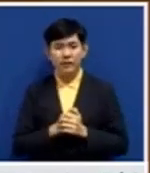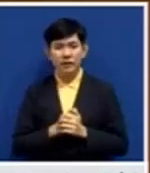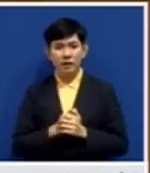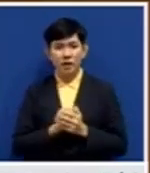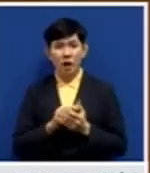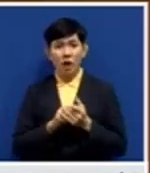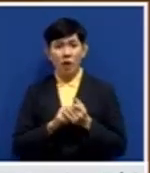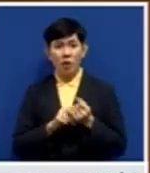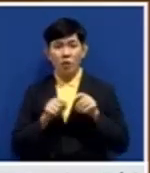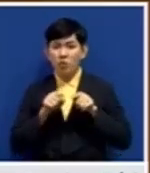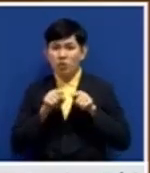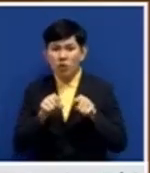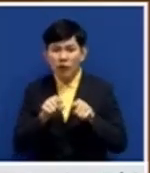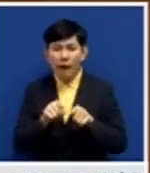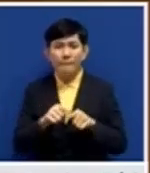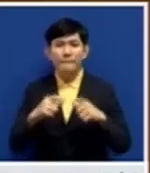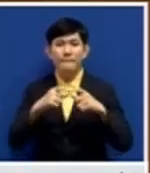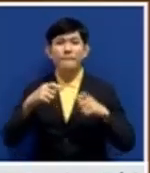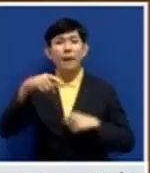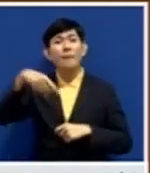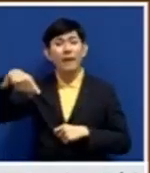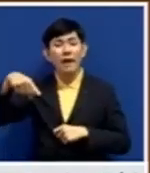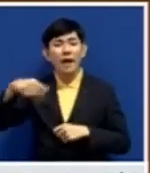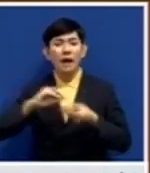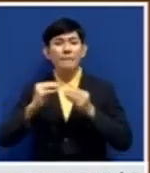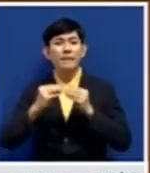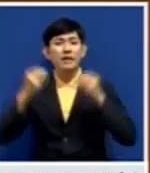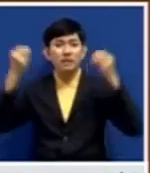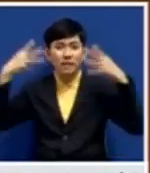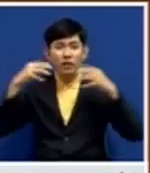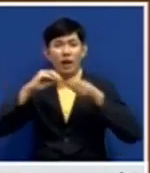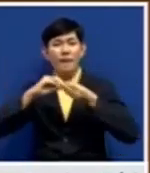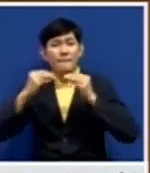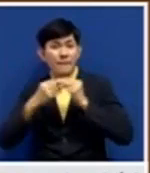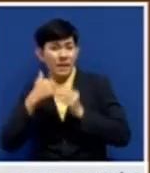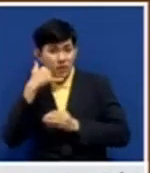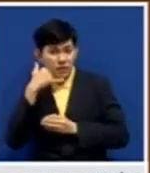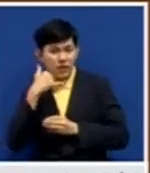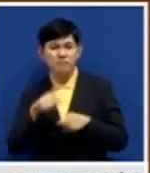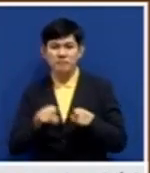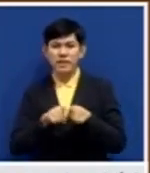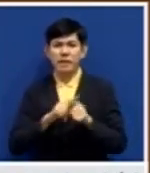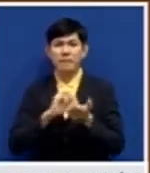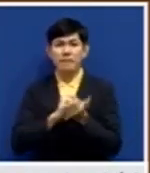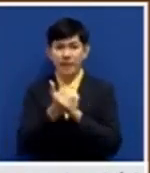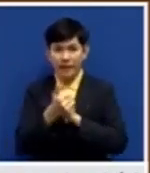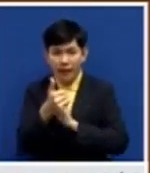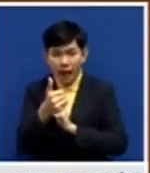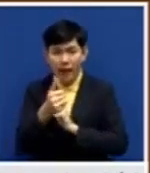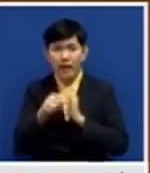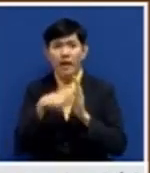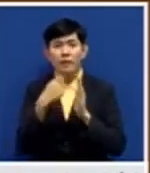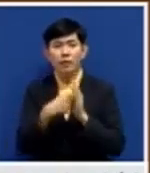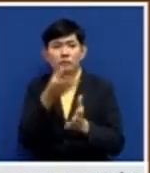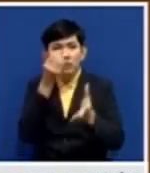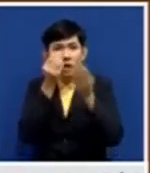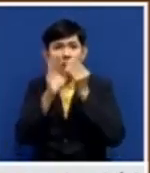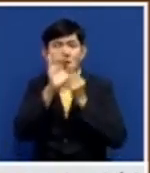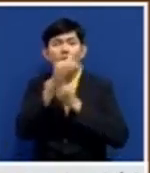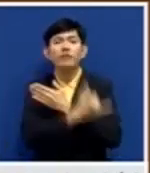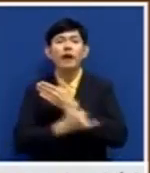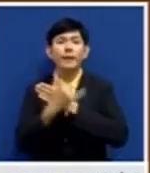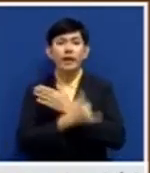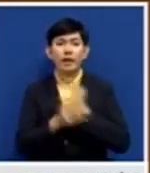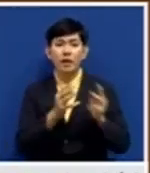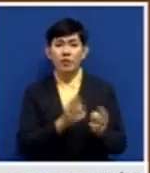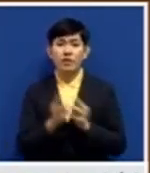าคู่กับไอ้พร้อมเพย์มันคู่มากับอิเล็กทรอนิกส์ทรานสเฟอร์เพราะว่าเราเรียนรู้จากต่างประเทศว่าวิธีการนี้เนี่